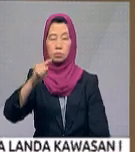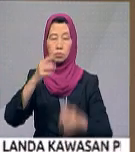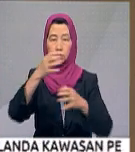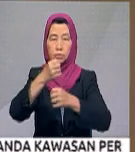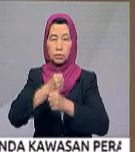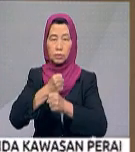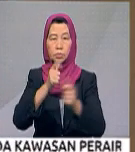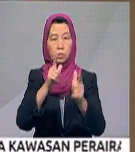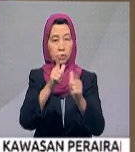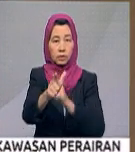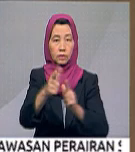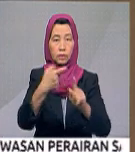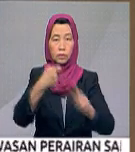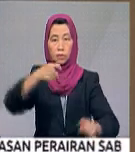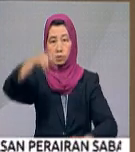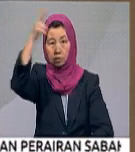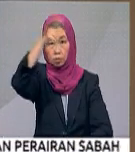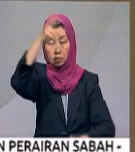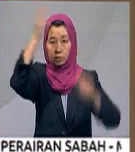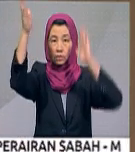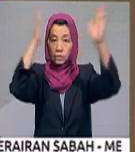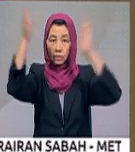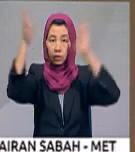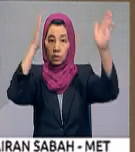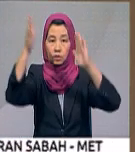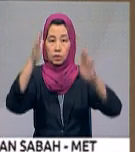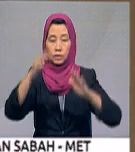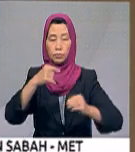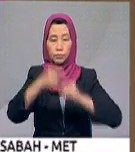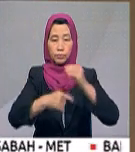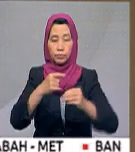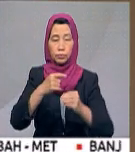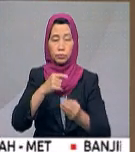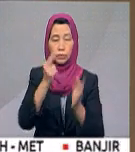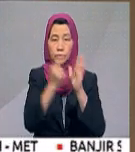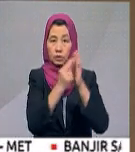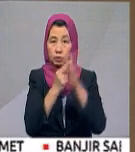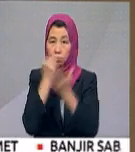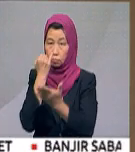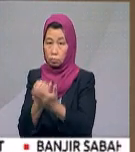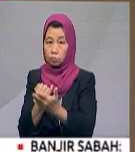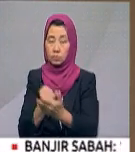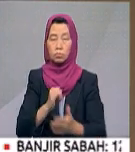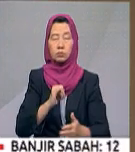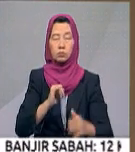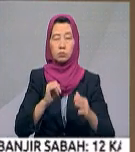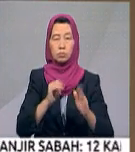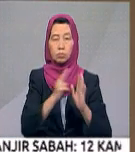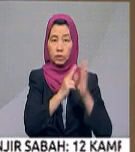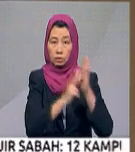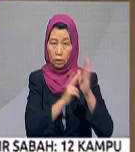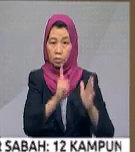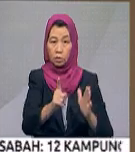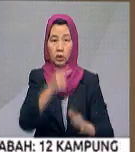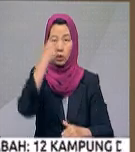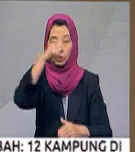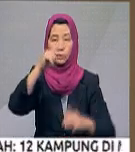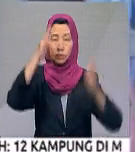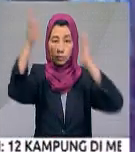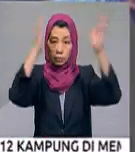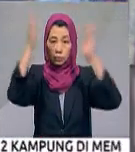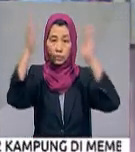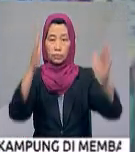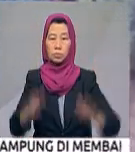mendapat kelulusan daripada Kerajaan Malaysia Undang-Undang Jenayah Syariah di seluruh untuk Malaysia.